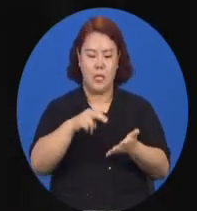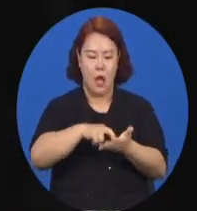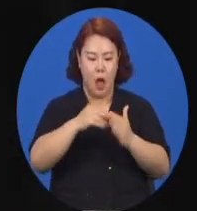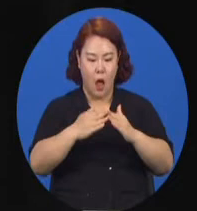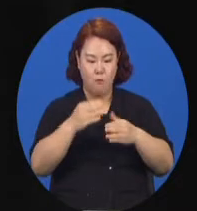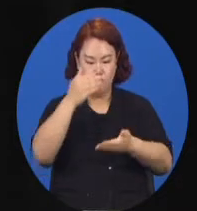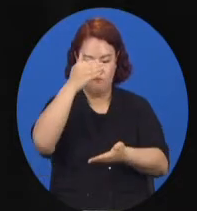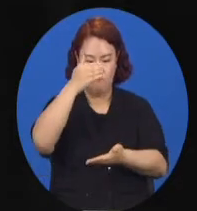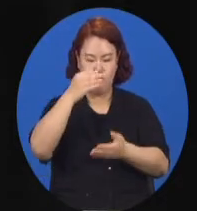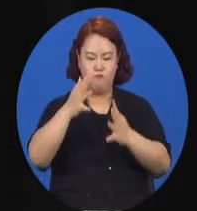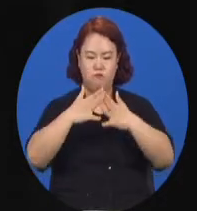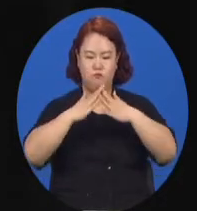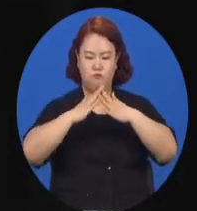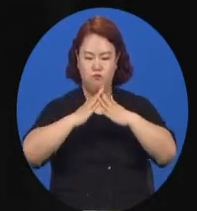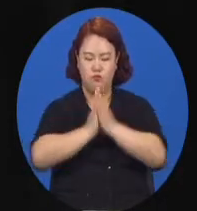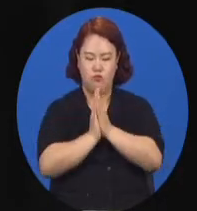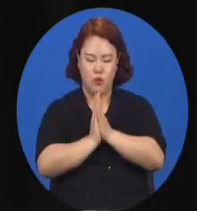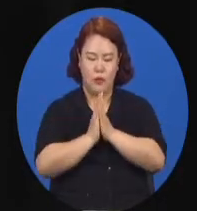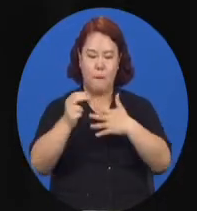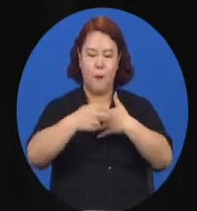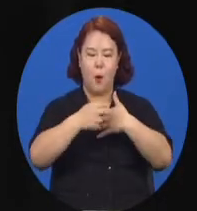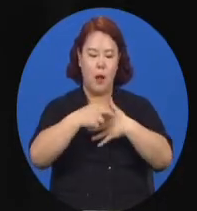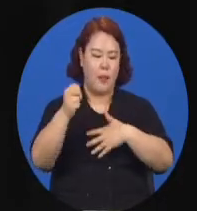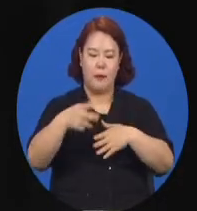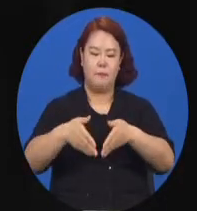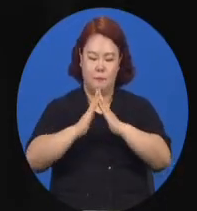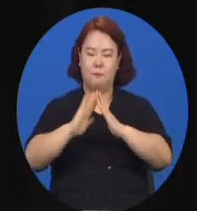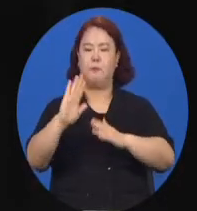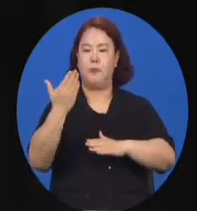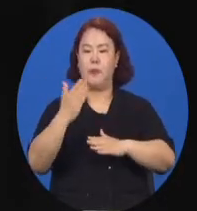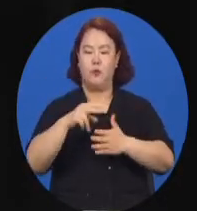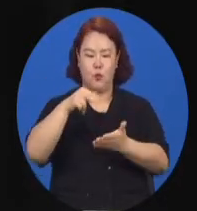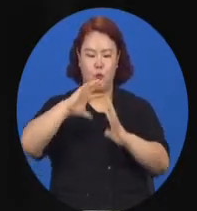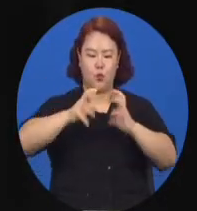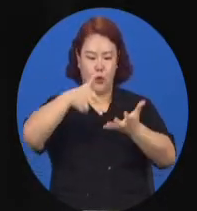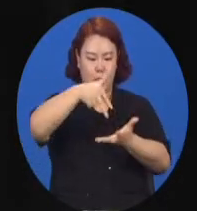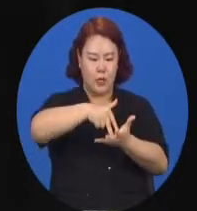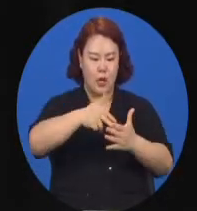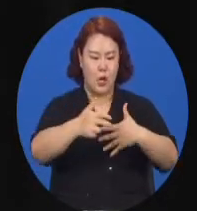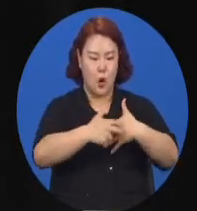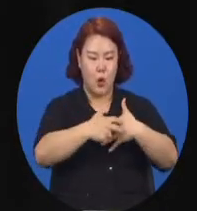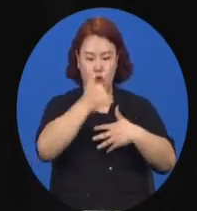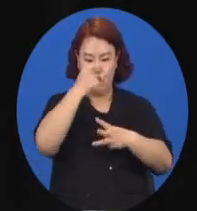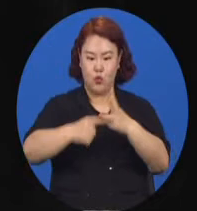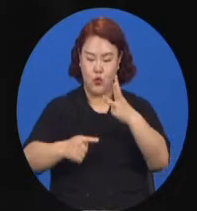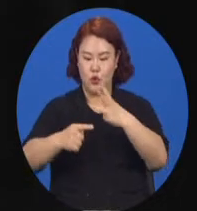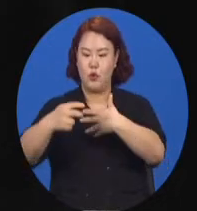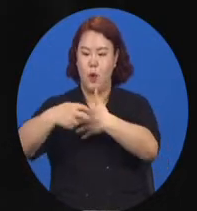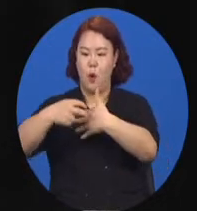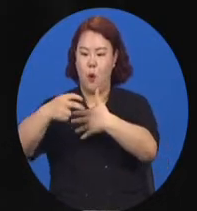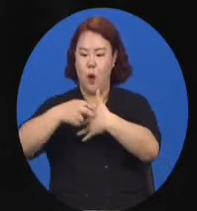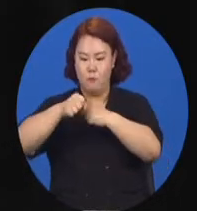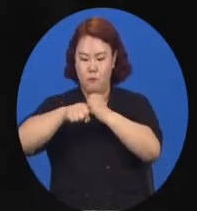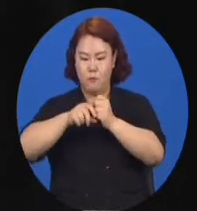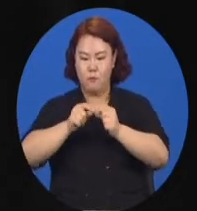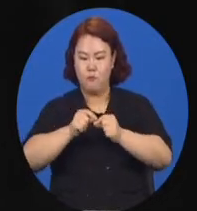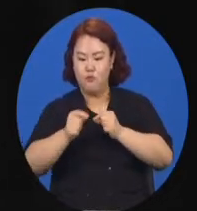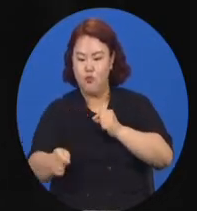의료체계를 다시 세워야 합니다. 군립의료원 수준의 충주의료원 분원을